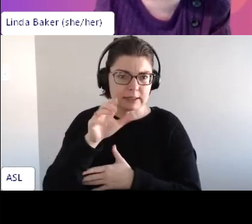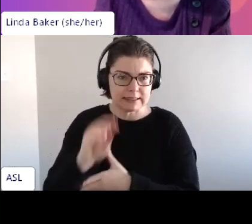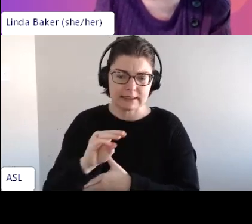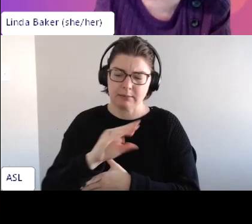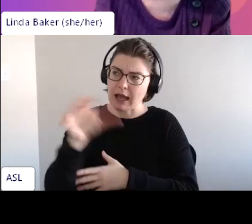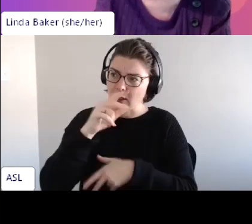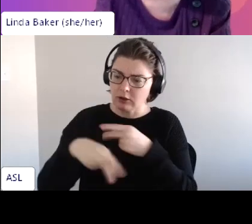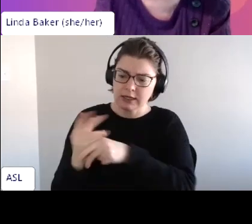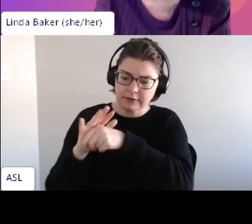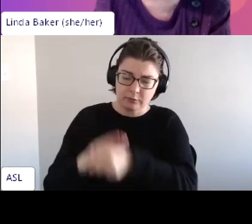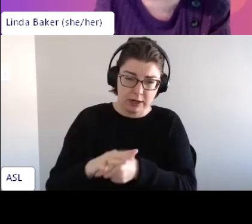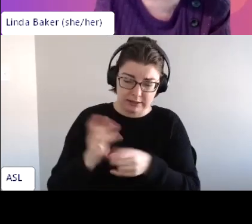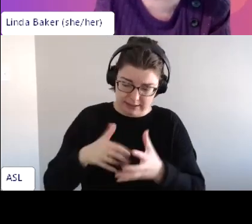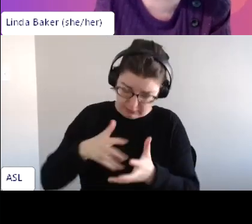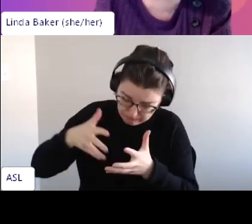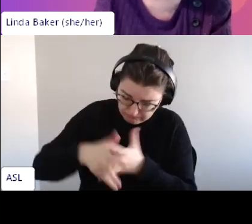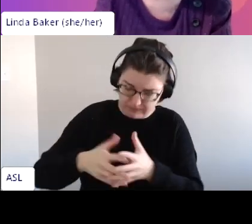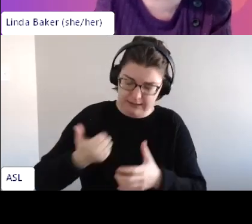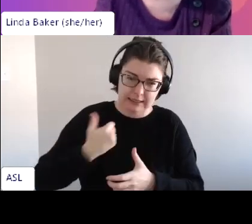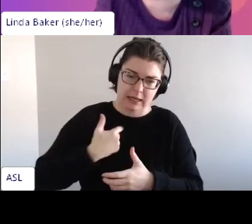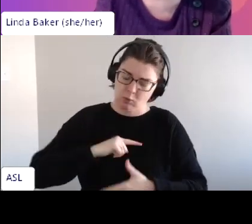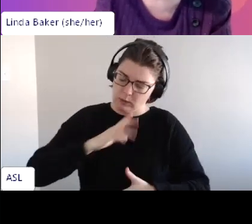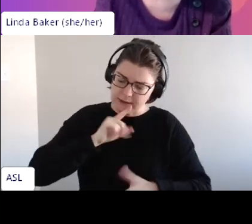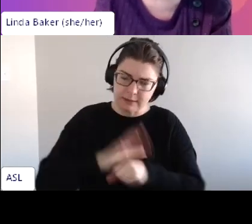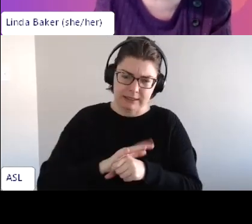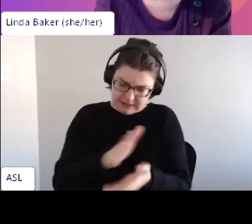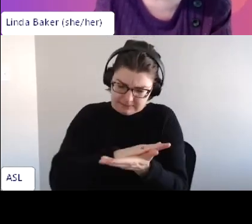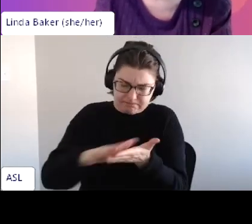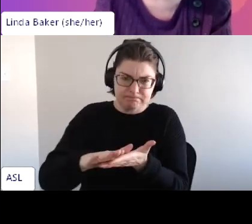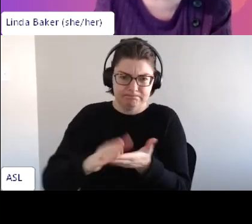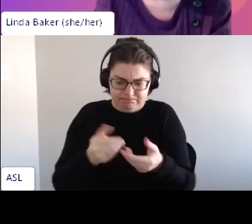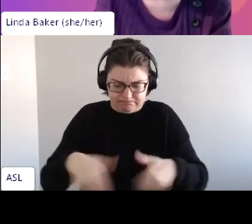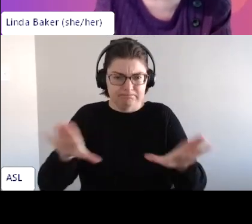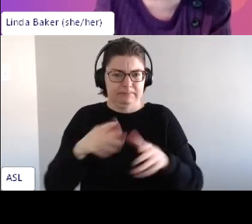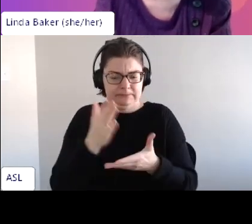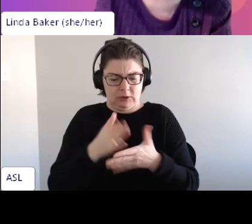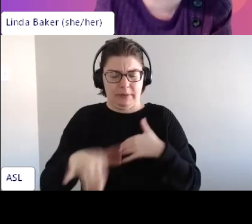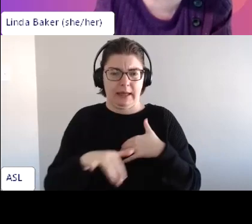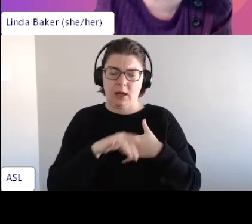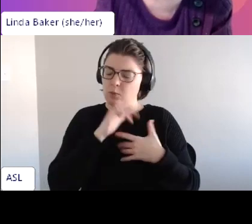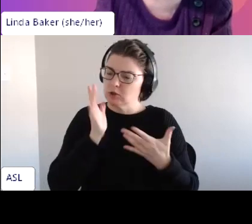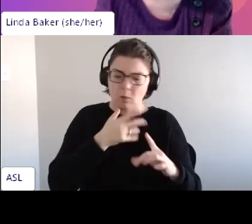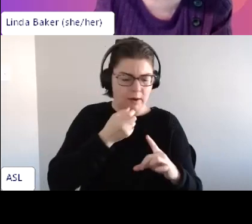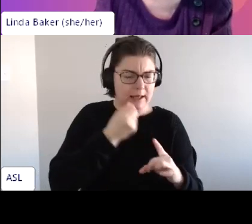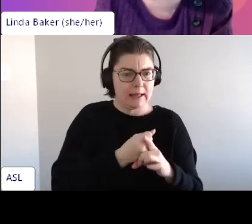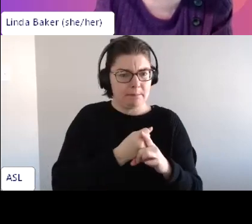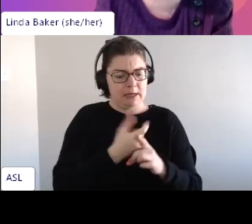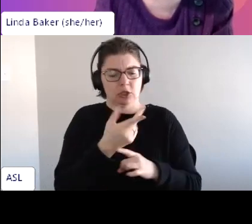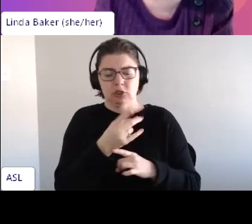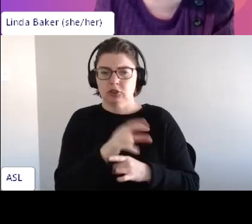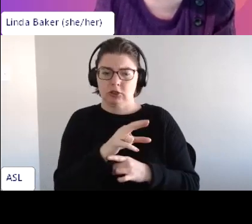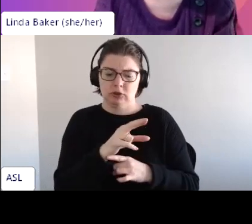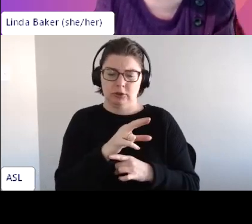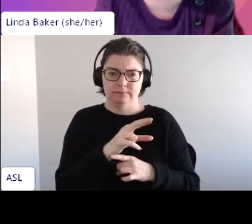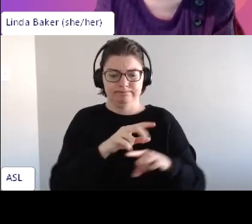noir et d'autres formes de pression ainsi que le colonialisme au défi parce que ceci mène à des